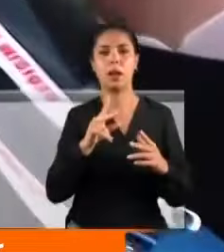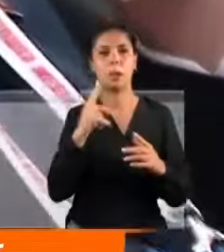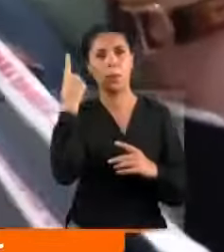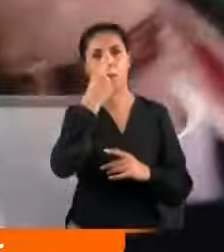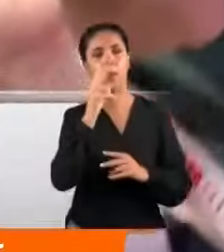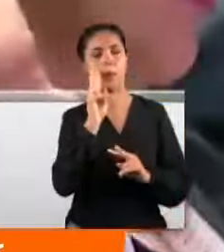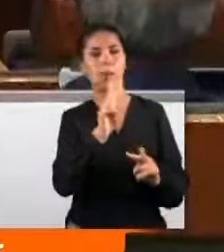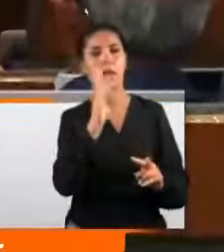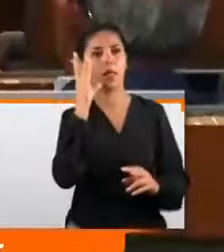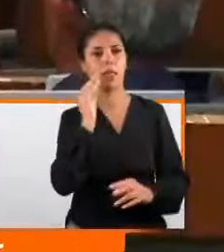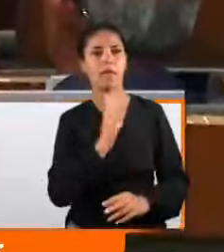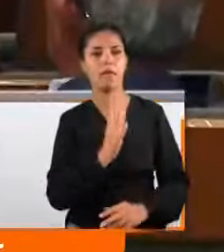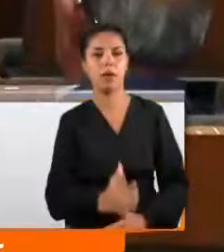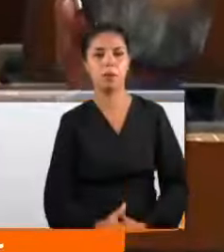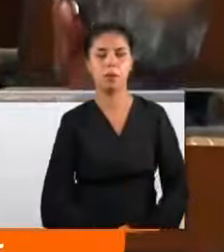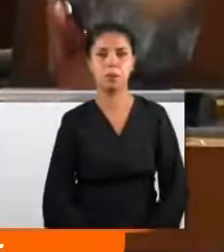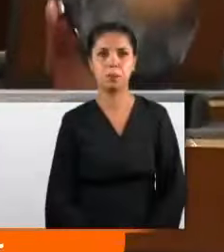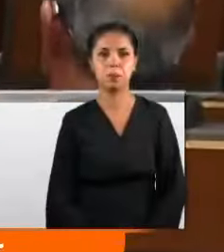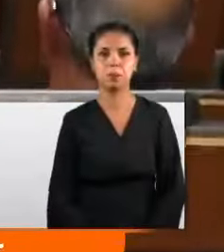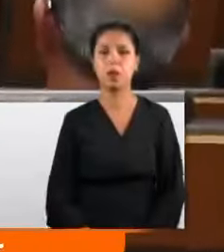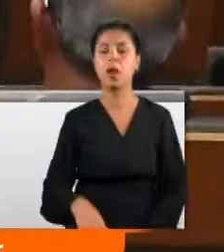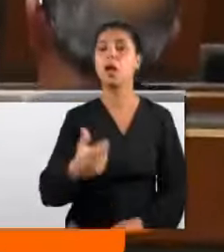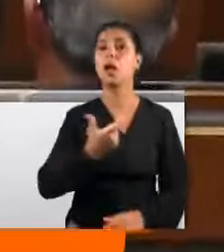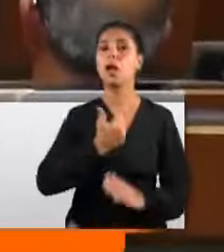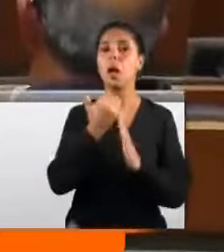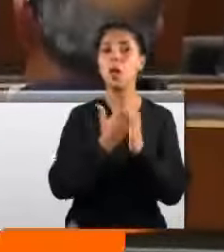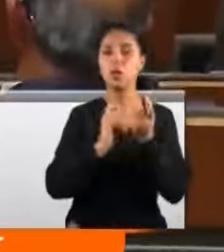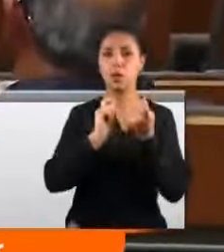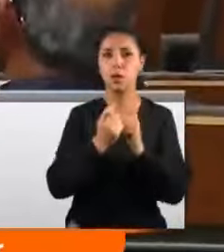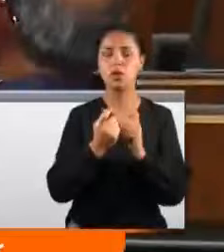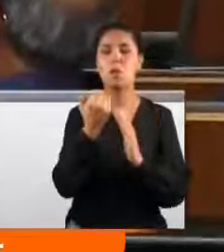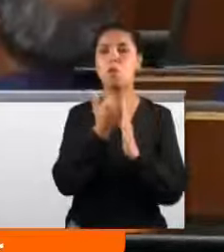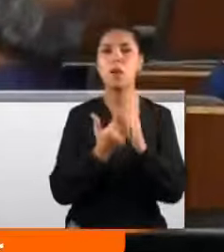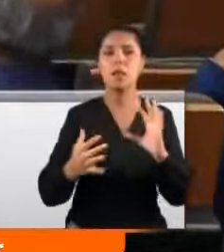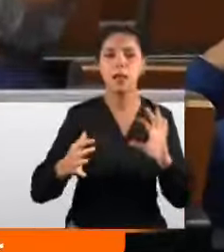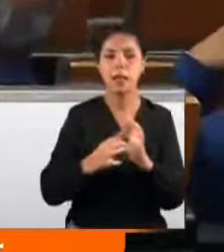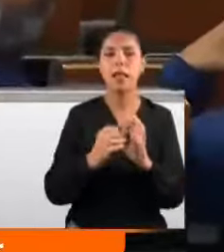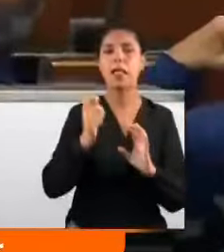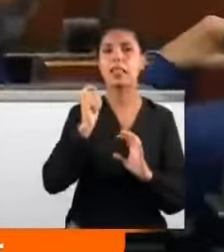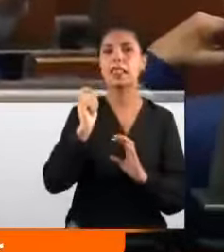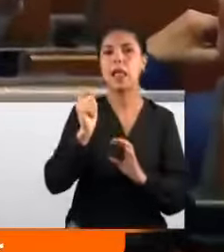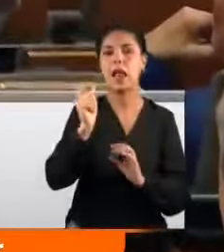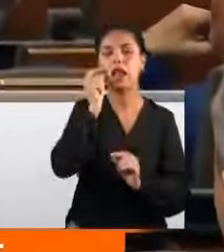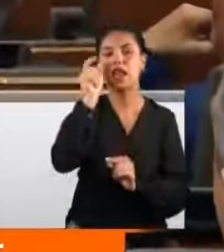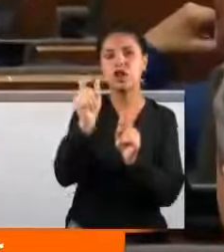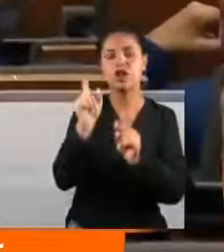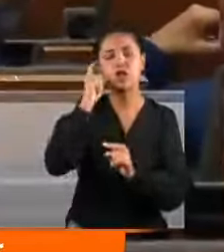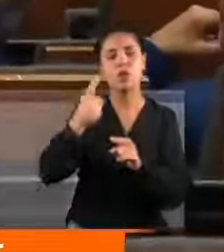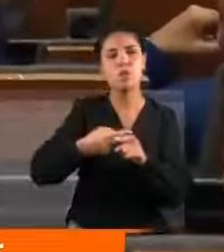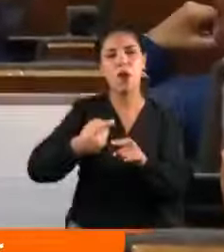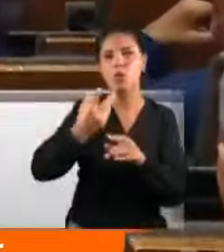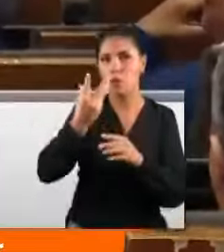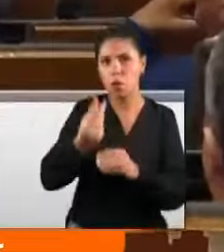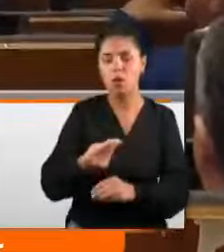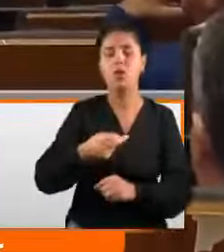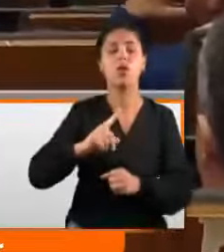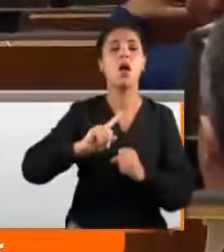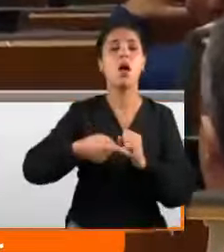bu partiye. Tüzükte değişecek maddelerle ilgili delegeler de bu kurultayda görüş bildirecek. Bu yüzden hafta